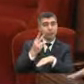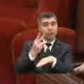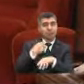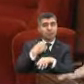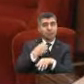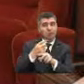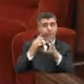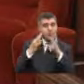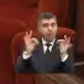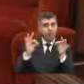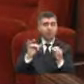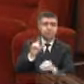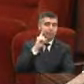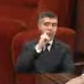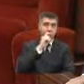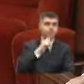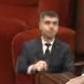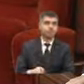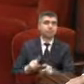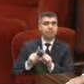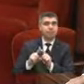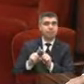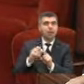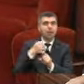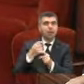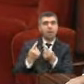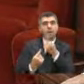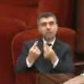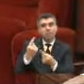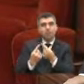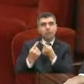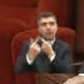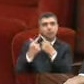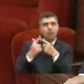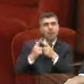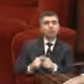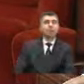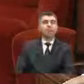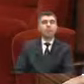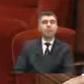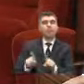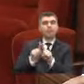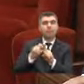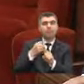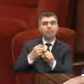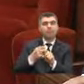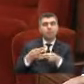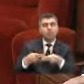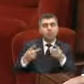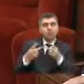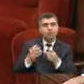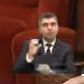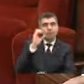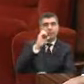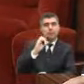نظام اللي كانت فيه واحد العملية تجريبية نموذجية في جهة تدلى أزيلال، وبينات واحد مجموعة